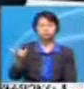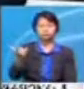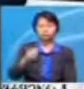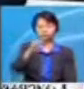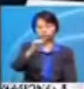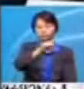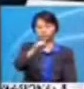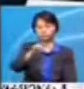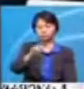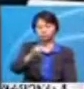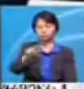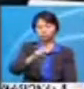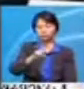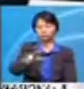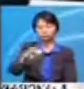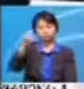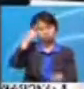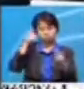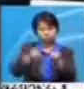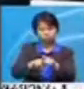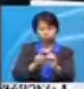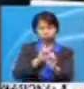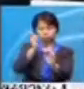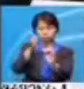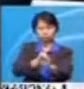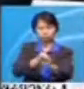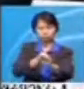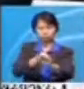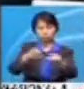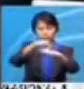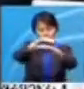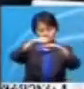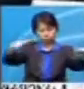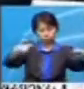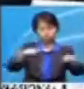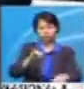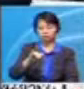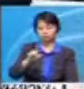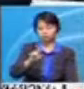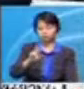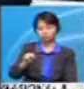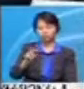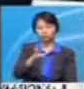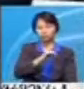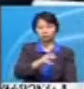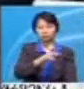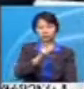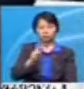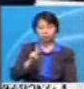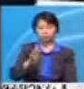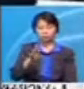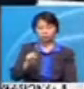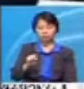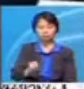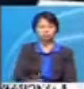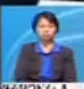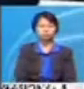Ain Azizul Hasni Awang bersetuju untuk menyertai program podium Institut Sukan Negara ISN dan Kementerian Belia dan Sukan.